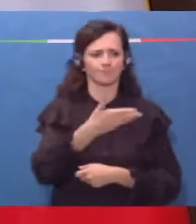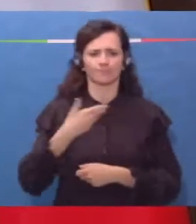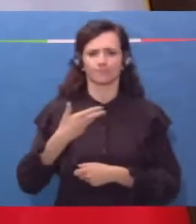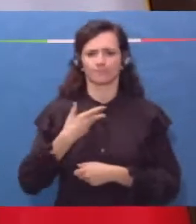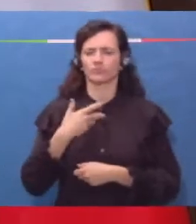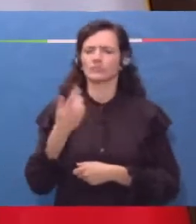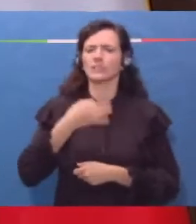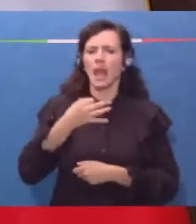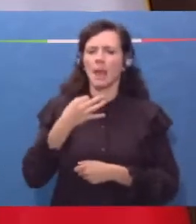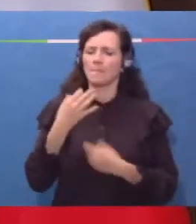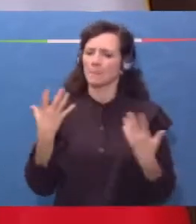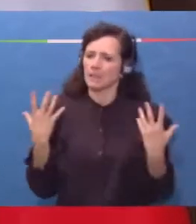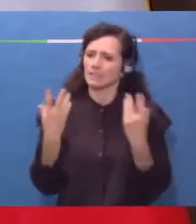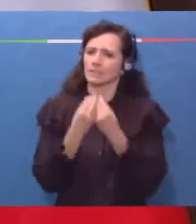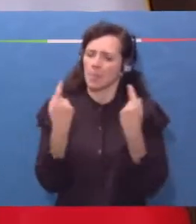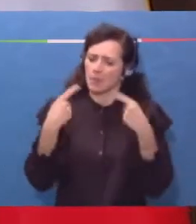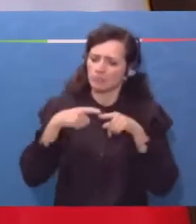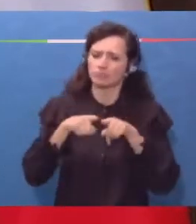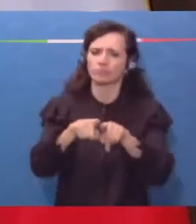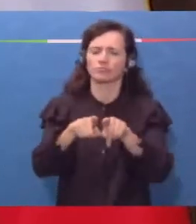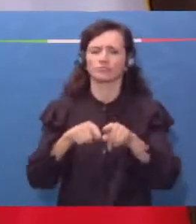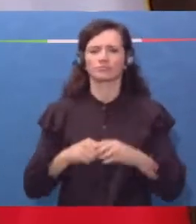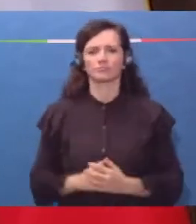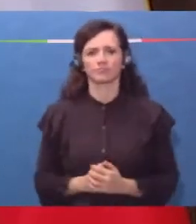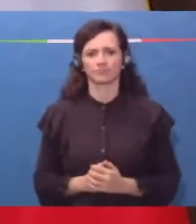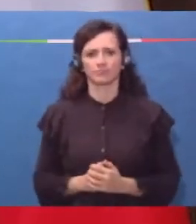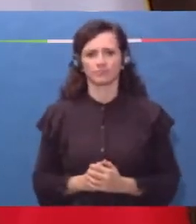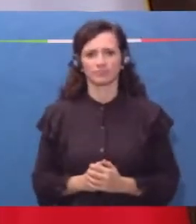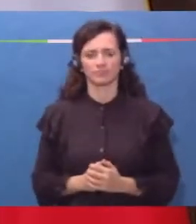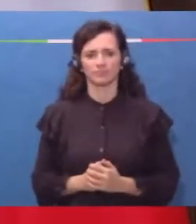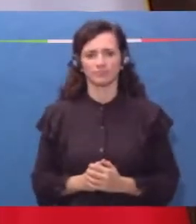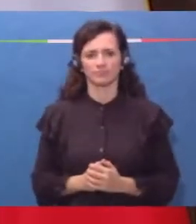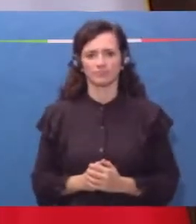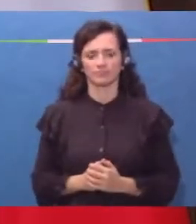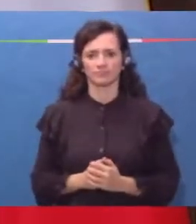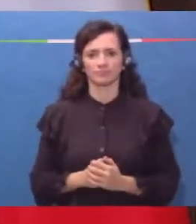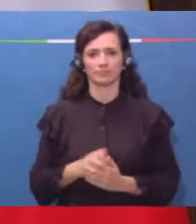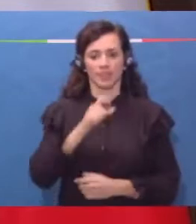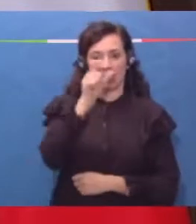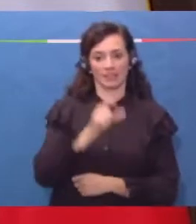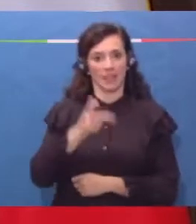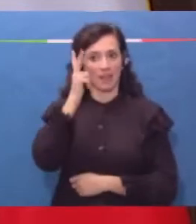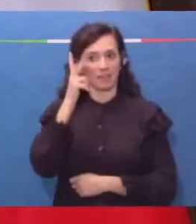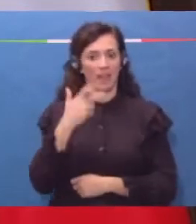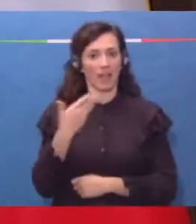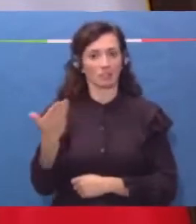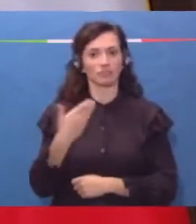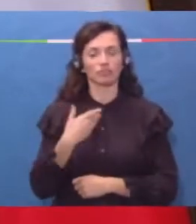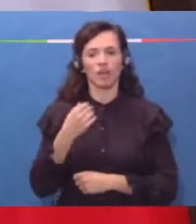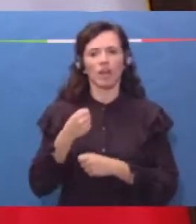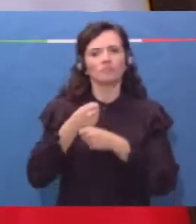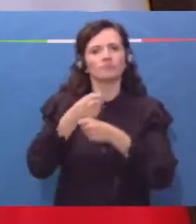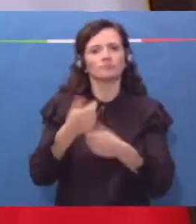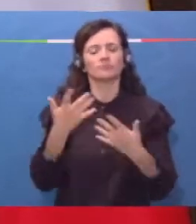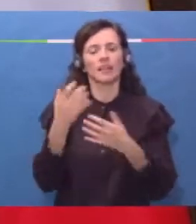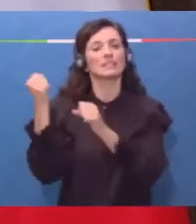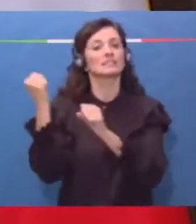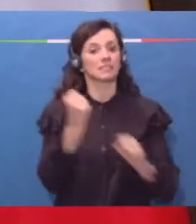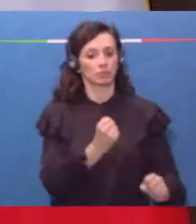tempo. Le istituzioni che abbiamo l'onore di rappresentare si poggiano